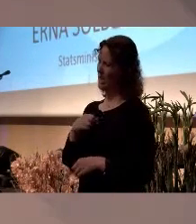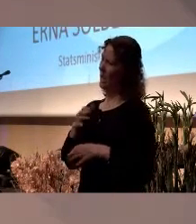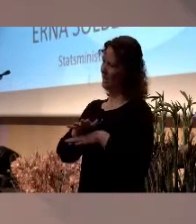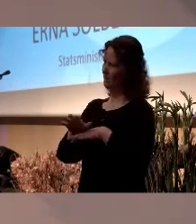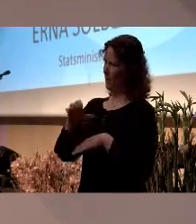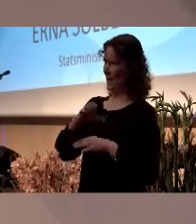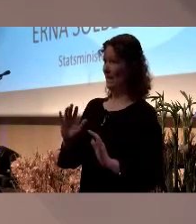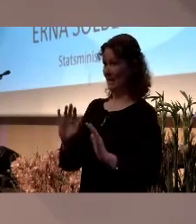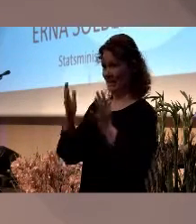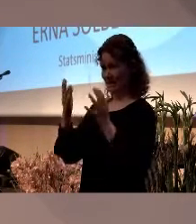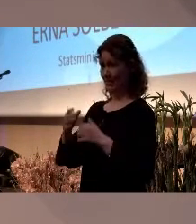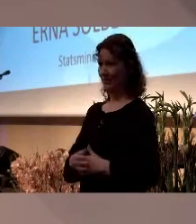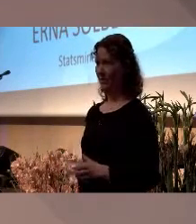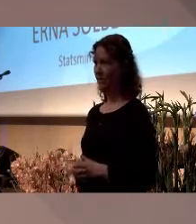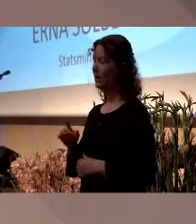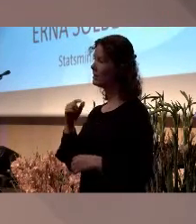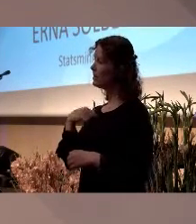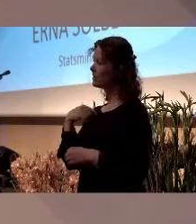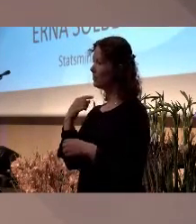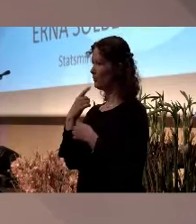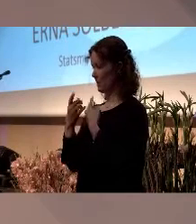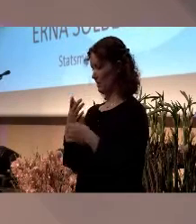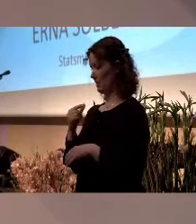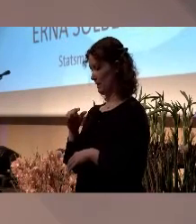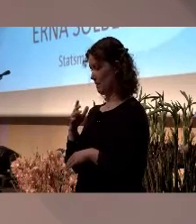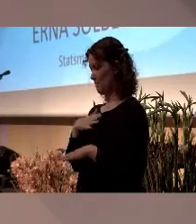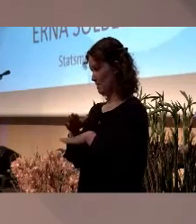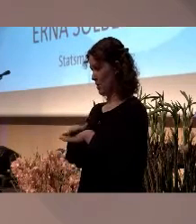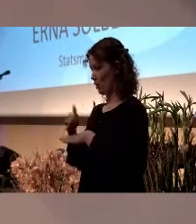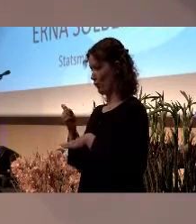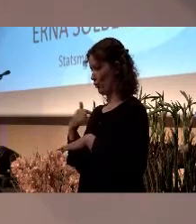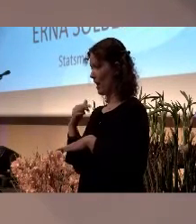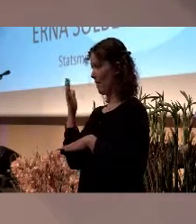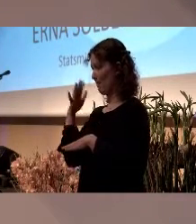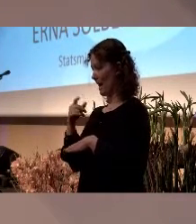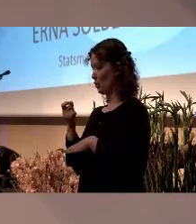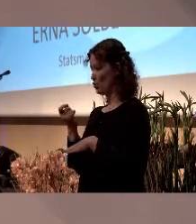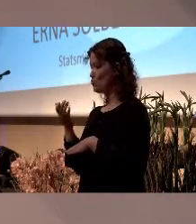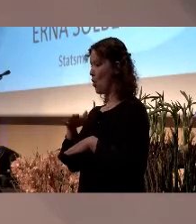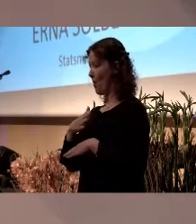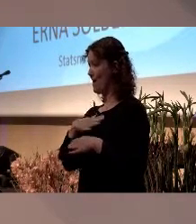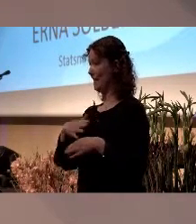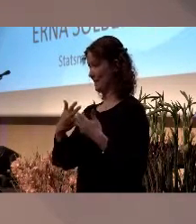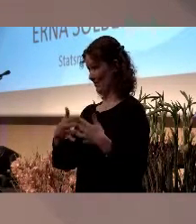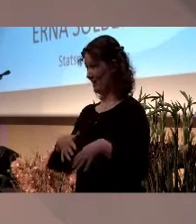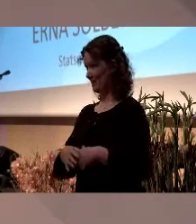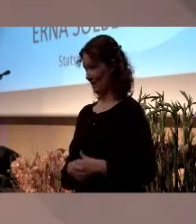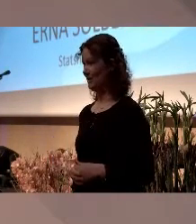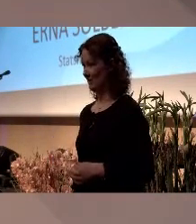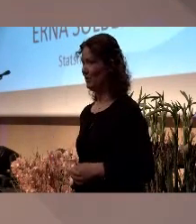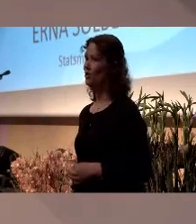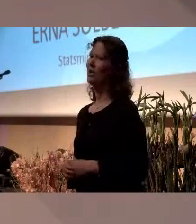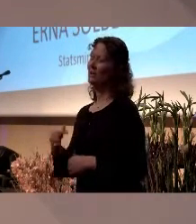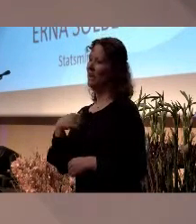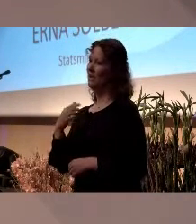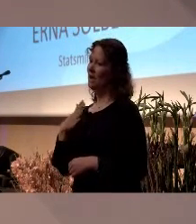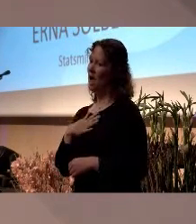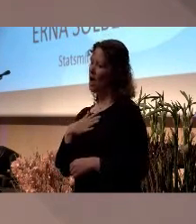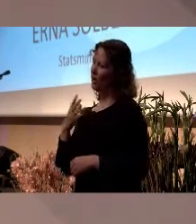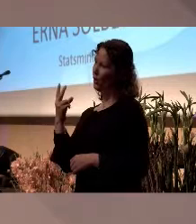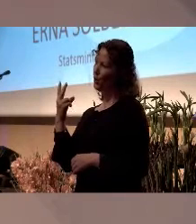Og jeg pleier av og til å si at jeg kanskje skal fortelle litt om min bakgrunn for hvorfor jeg av og til mener noe om helsevesenet. Jeg har